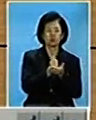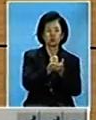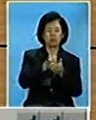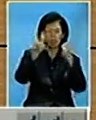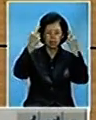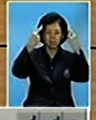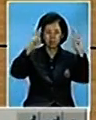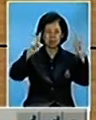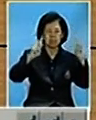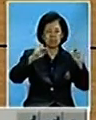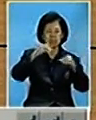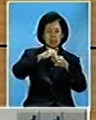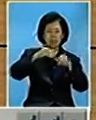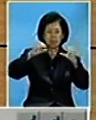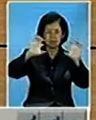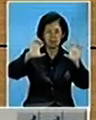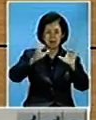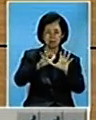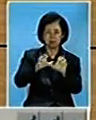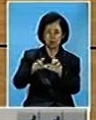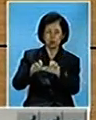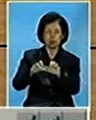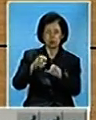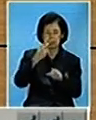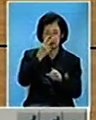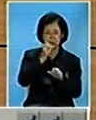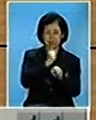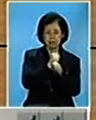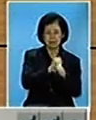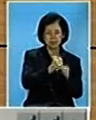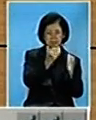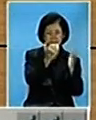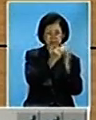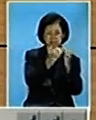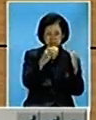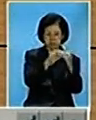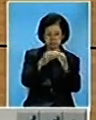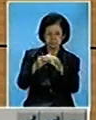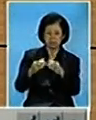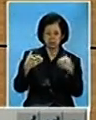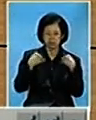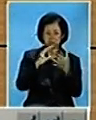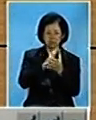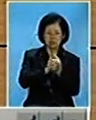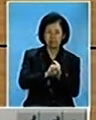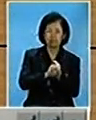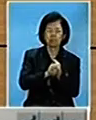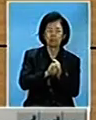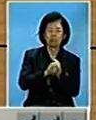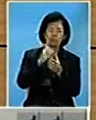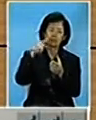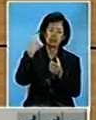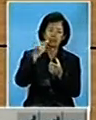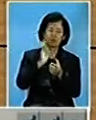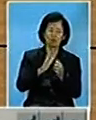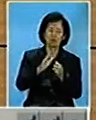ครับจะเห็นว่ามีการทำอย่างเป็นขบวนการและปรากฏว่ามีภรรยาอดีตนายกรัฐมนตรีเข้าม